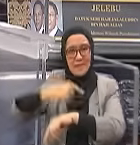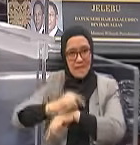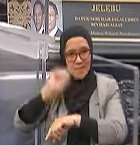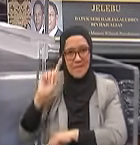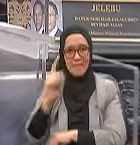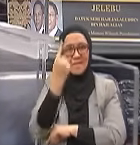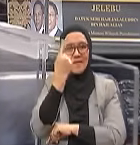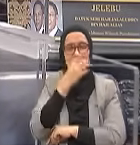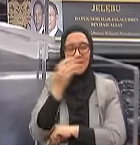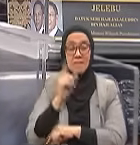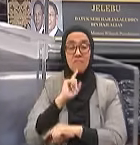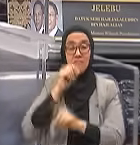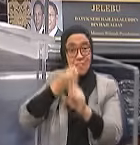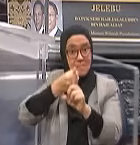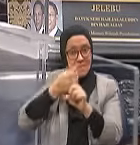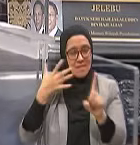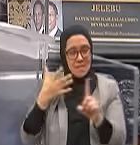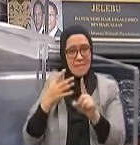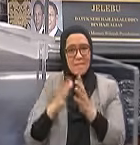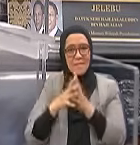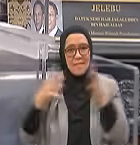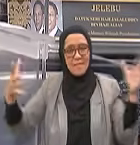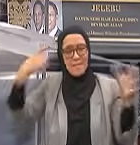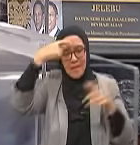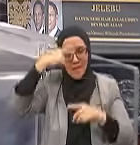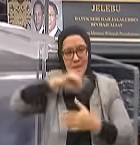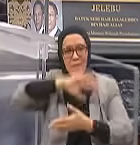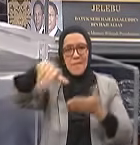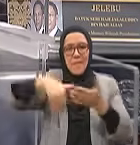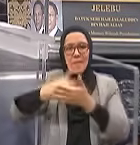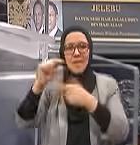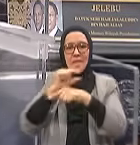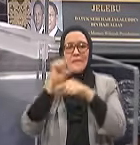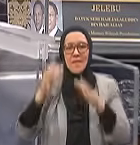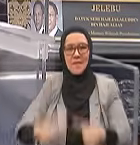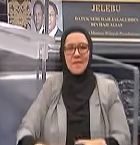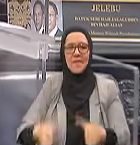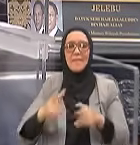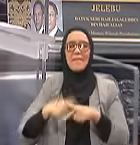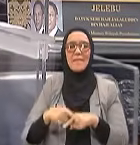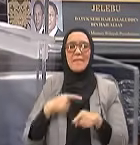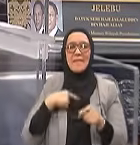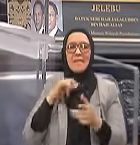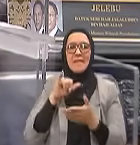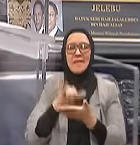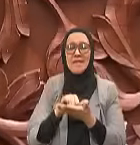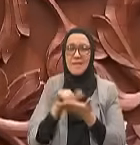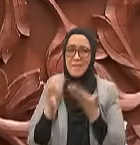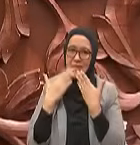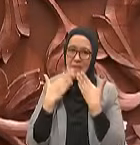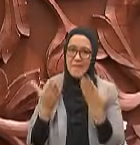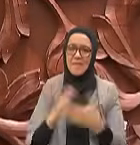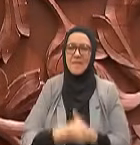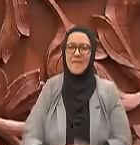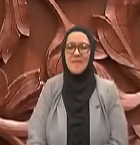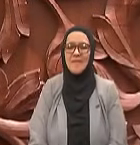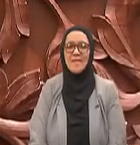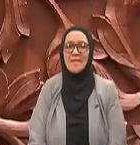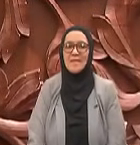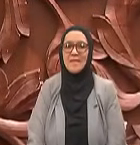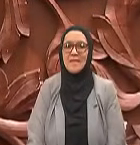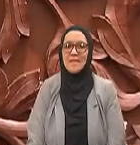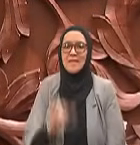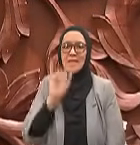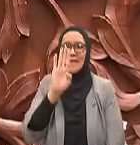dan merupakan impak yang besar kepada semua pengguna jajaran tersebut Scan dan sama kasih fungsi perawat Tengku